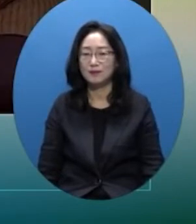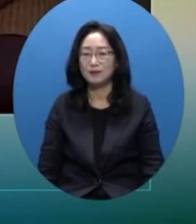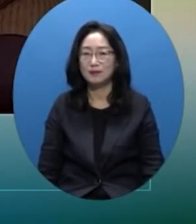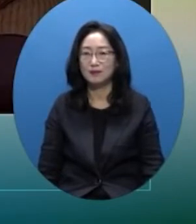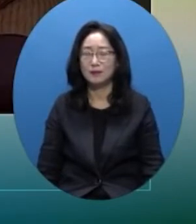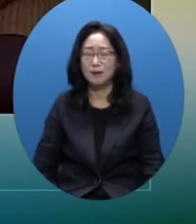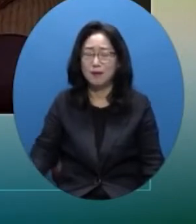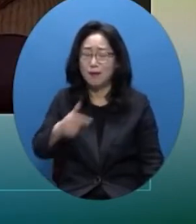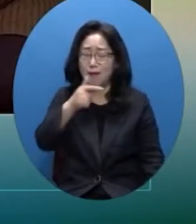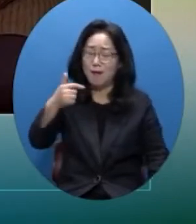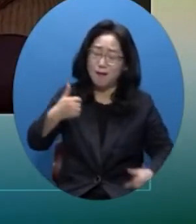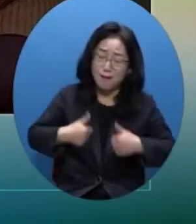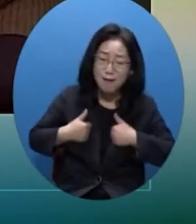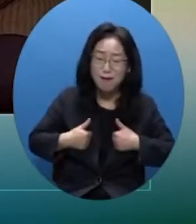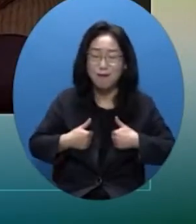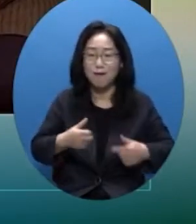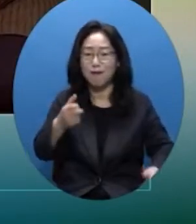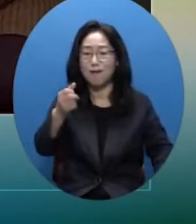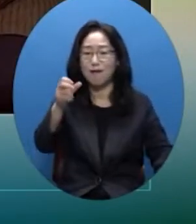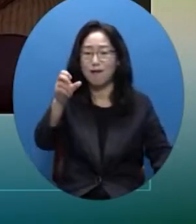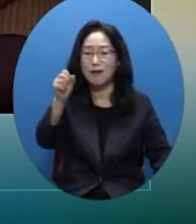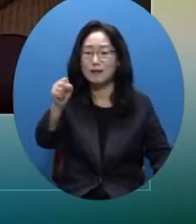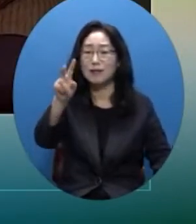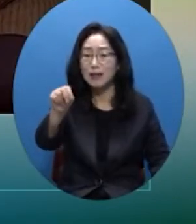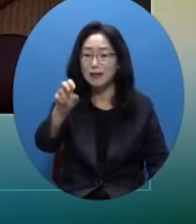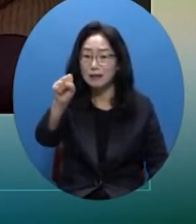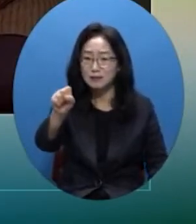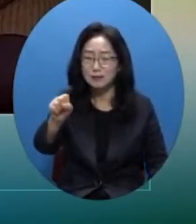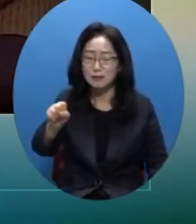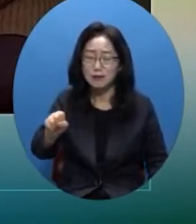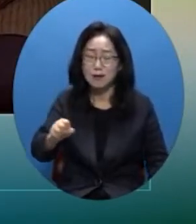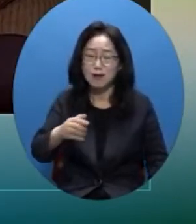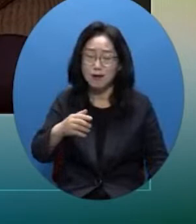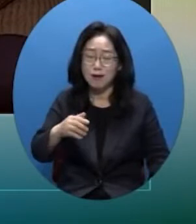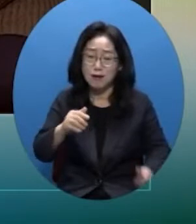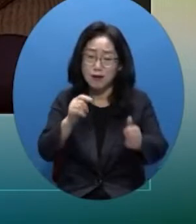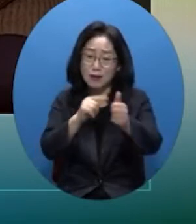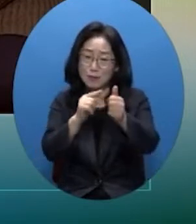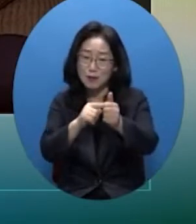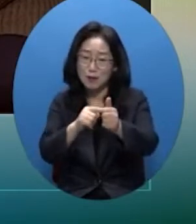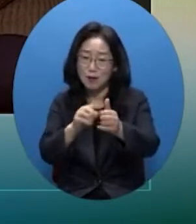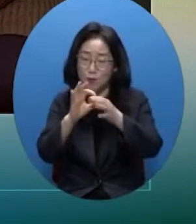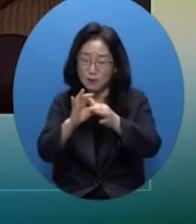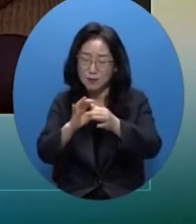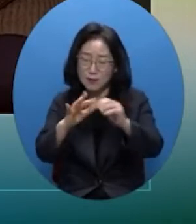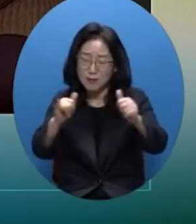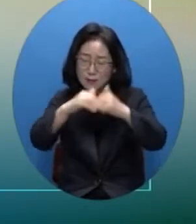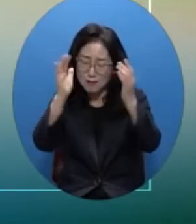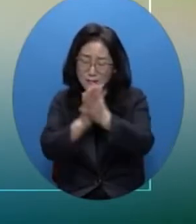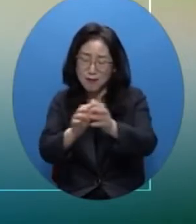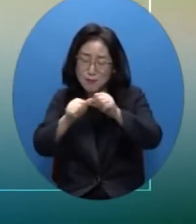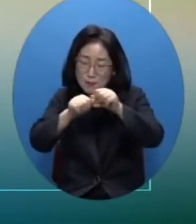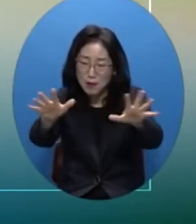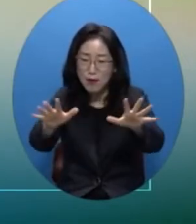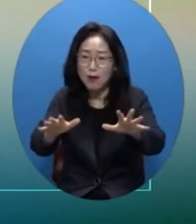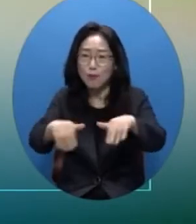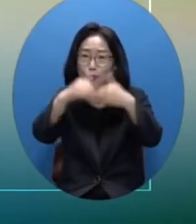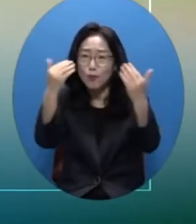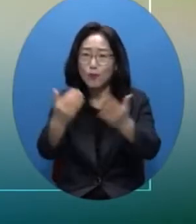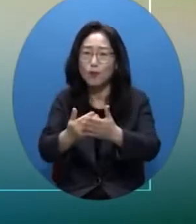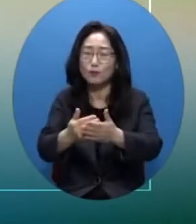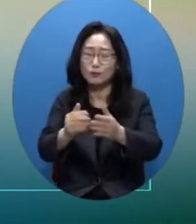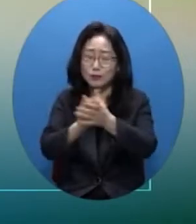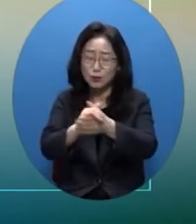너무 기뻐서 이 수식을 sns 록 온 팬들에게 알렸습니다 모든 기도와 성원에 감사합니다 지금 병원에서